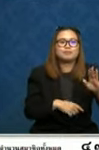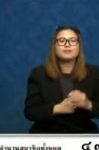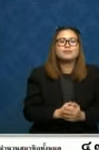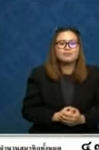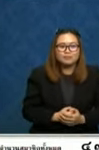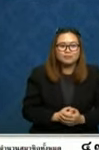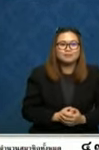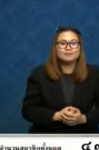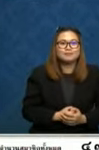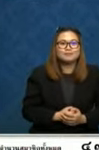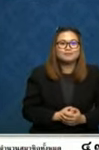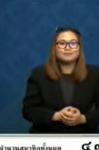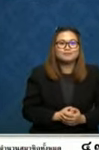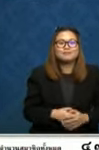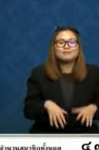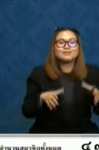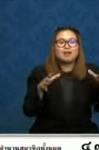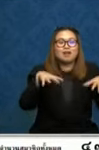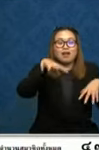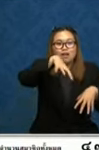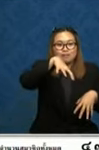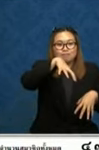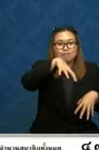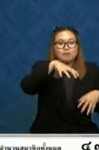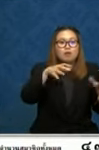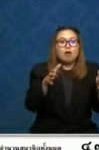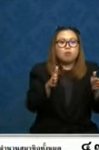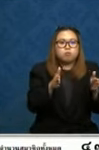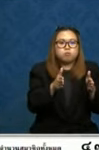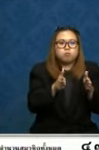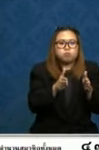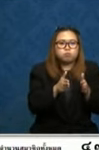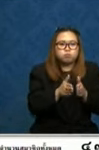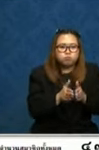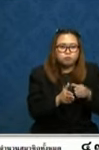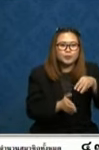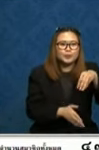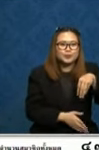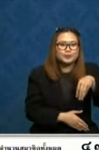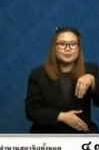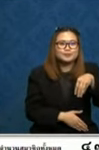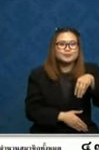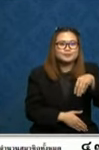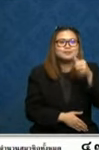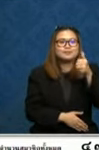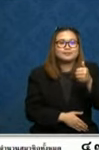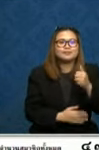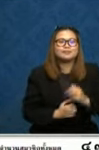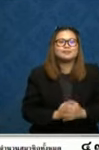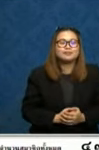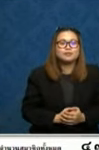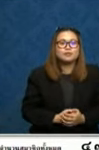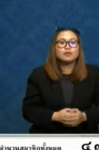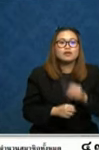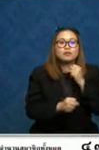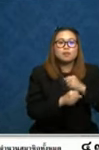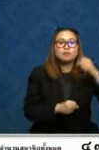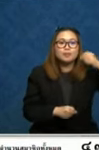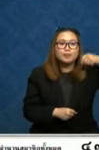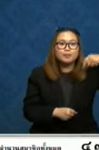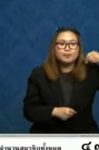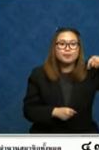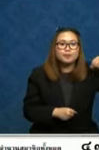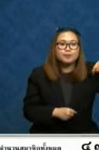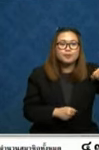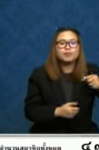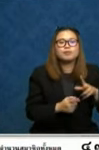ลดองค์กรให้เล็กลงหรือเหลือให้น้อยที่สุดเพราะฉะนั้นเนี่ยในหลายส่วนที่มันเป็นการทำงานซ้ำซ้อนก็พยายาม